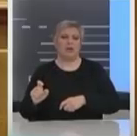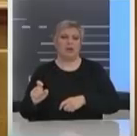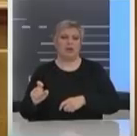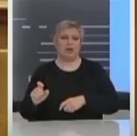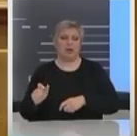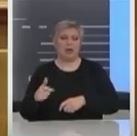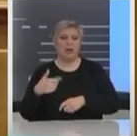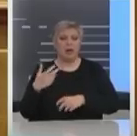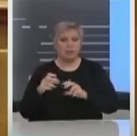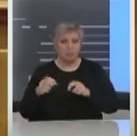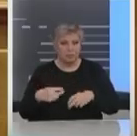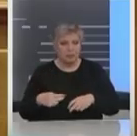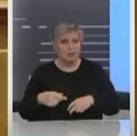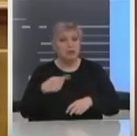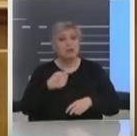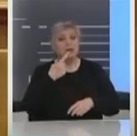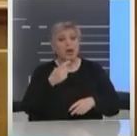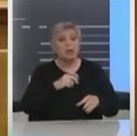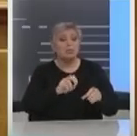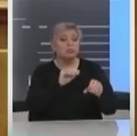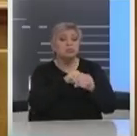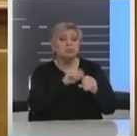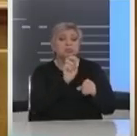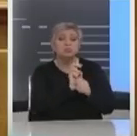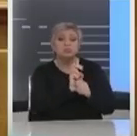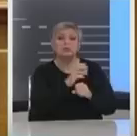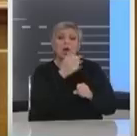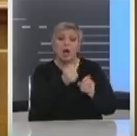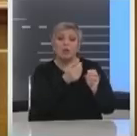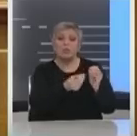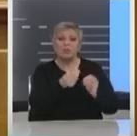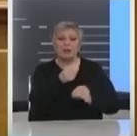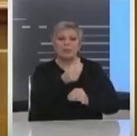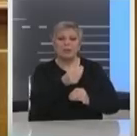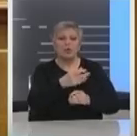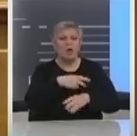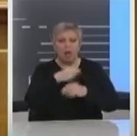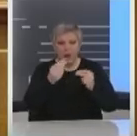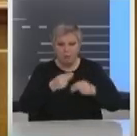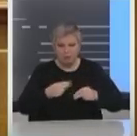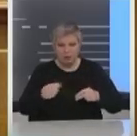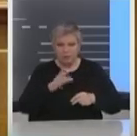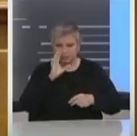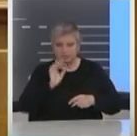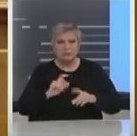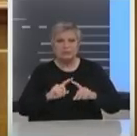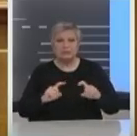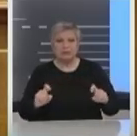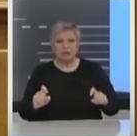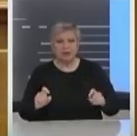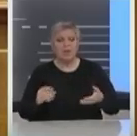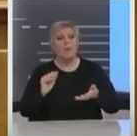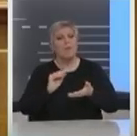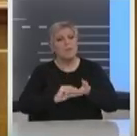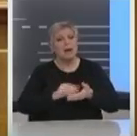το υπερπλεώνασμα του 2017. Τι σημαίνει αυτό στην πράξη? Επαναλαμβάνω νούμερα